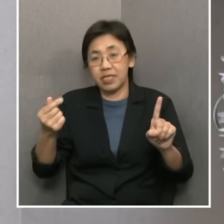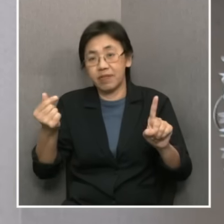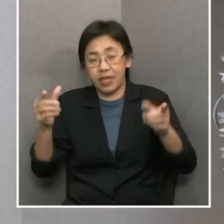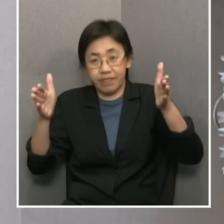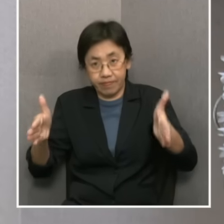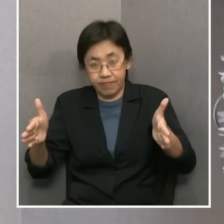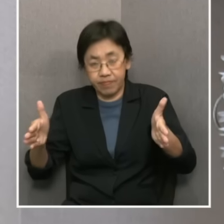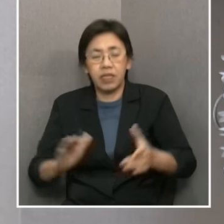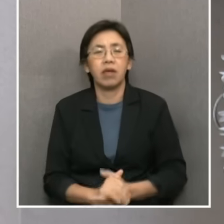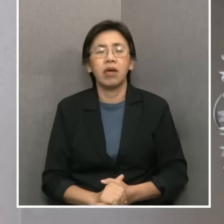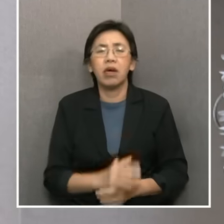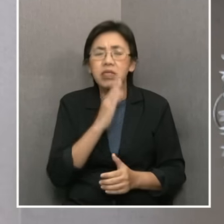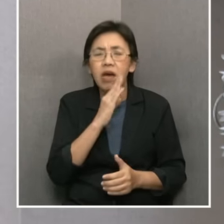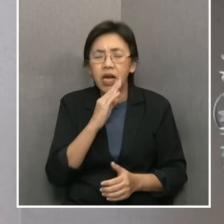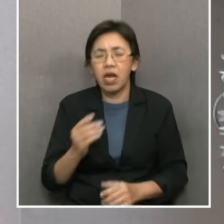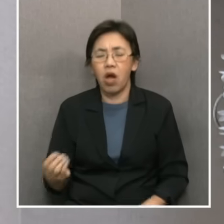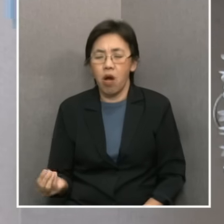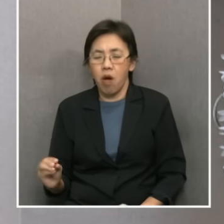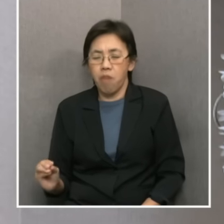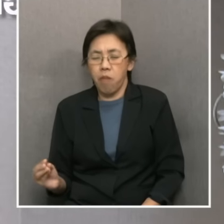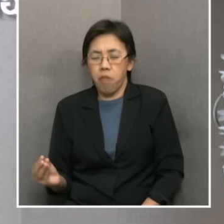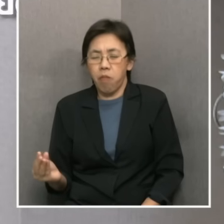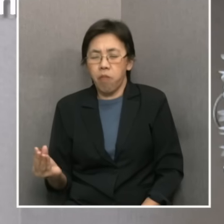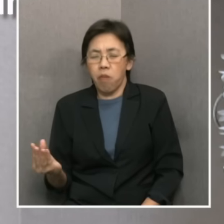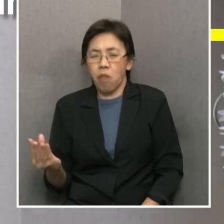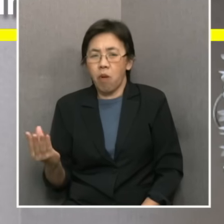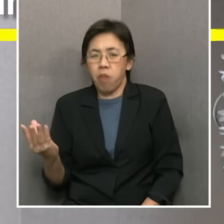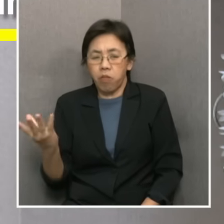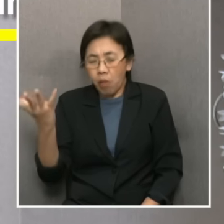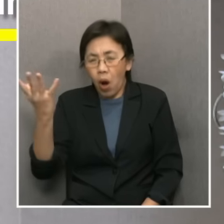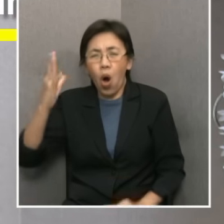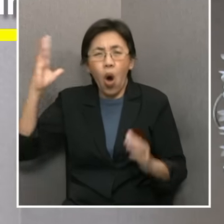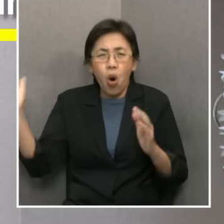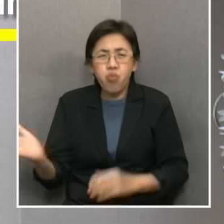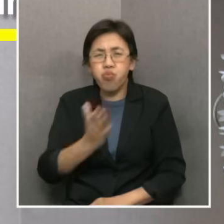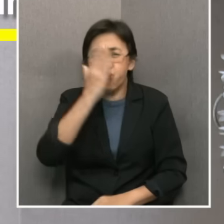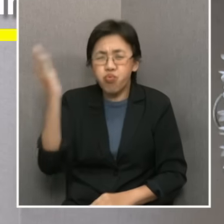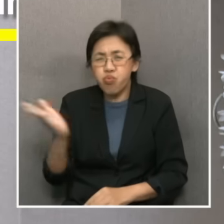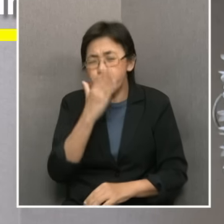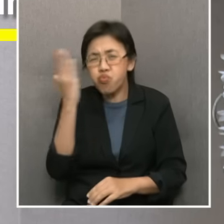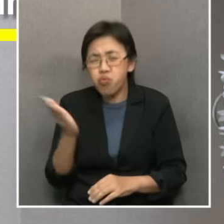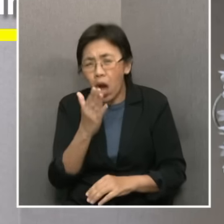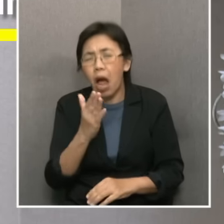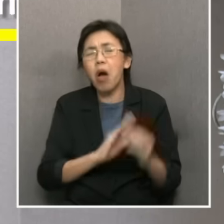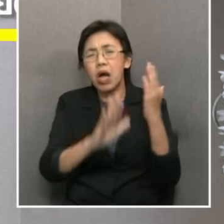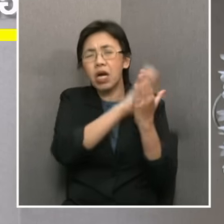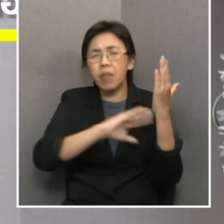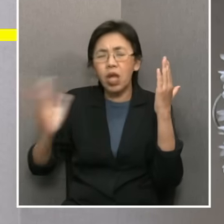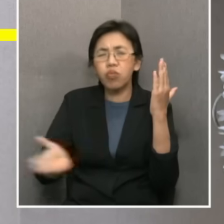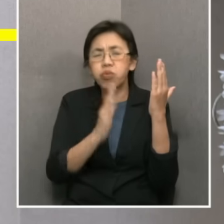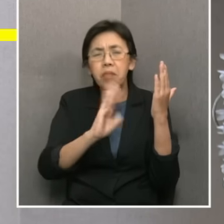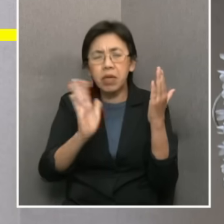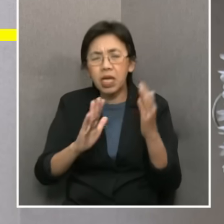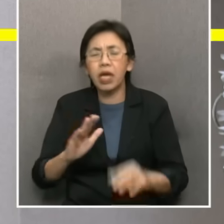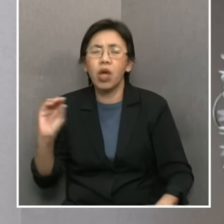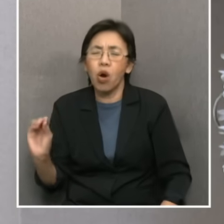ที่ว่าเวลาก่อตัวขึ้นแล้วมันไม่ได้ขึ้นฝั่งทุกลูกนะฮะบางลูกเองก่อตัวขึ้นมานะเดินทางได้สัก